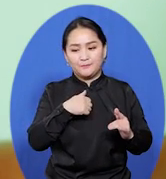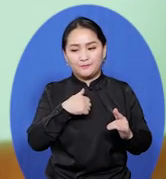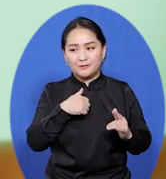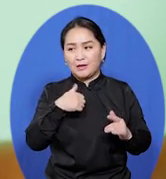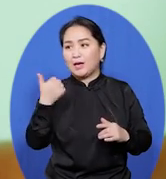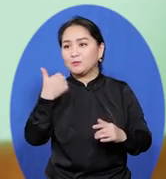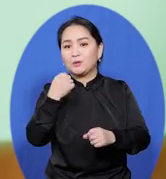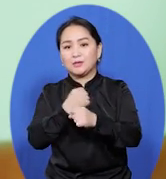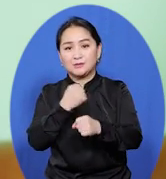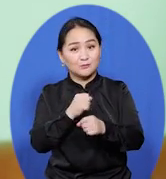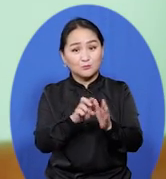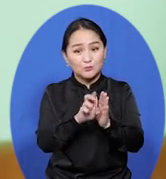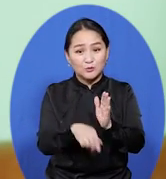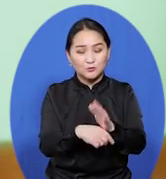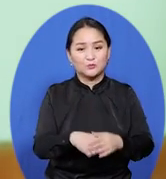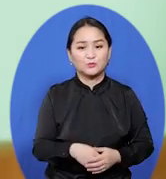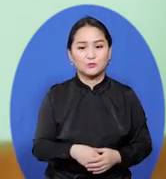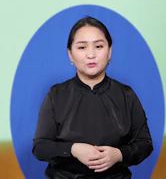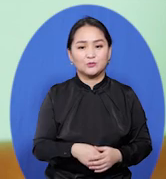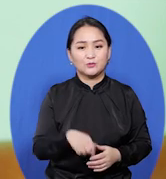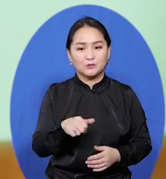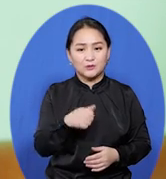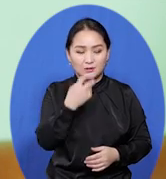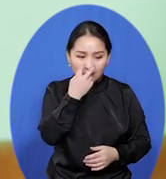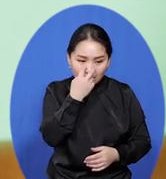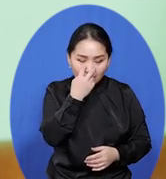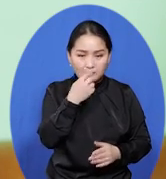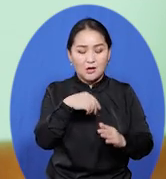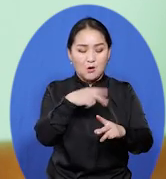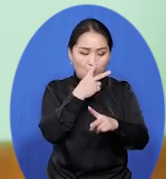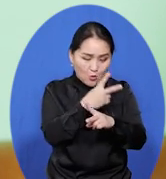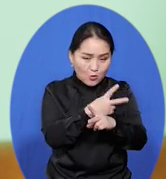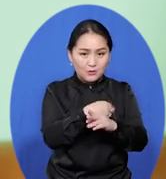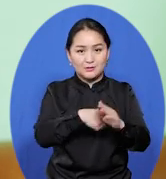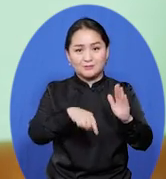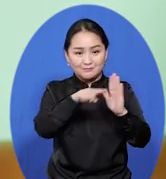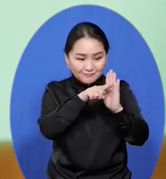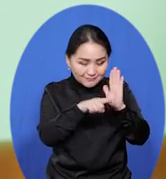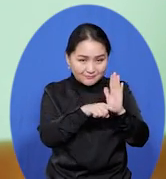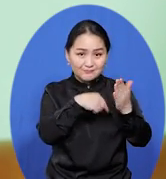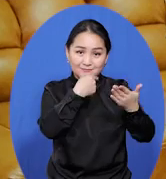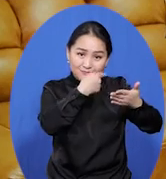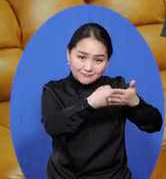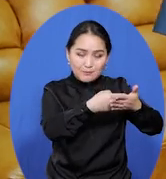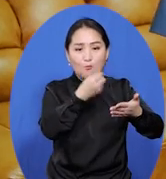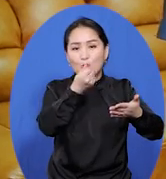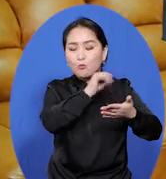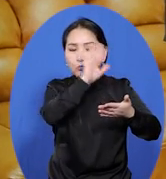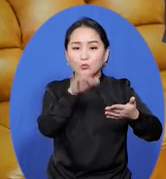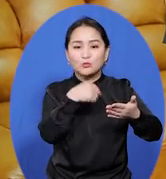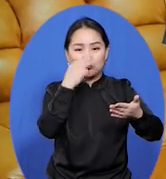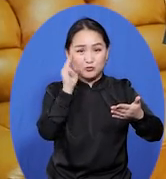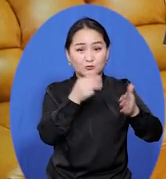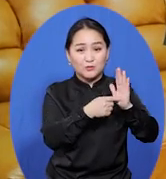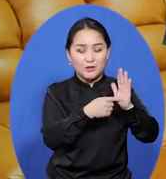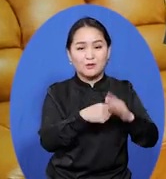олоод их боломжгүй л шүү дээ. Тэгэхээр энэ чинь бүгдийн нөгөө цаанаас нь хараад хуучлаад заагаад журамлаад нөгөө мөнгө төгрөгийг оноогод өгсөн. Тэгэхээр тэднийг ус